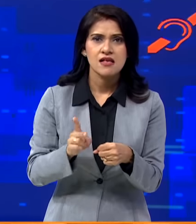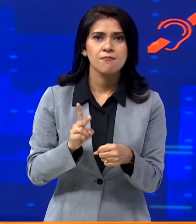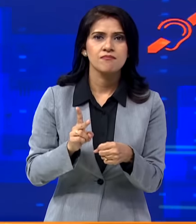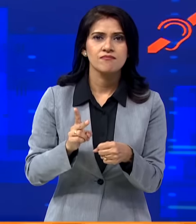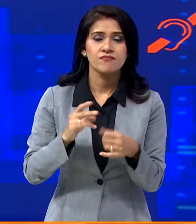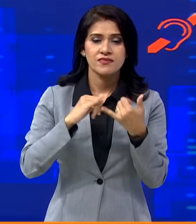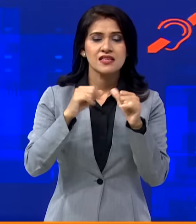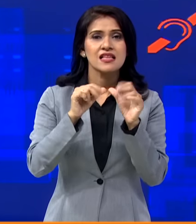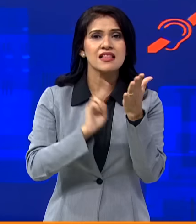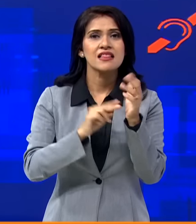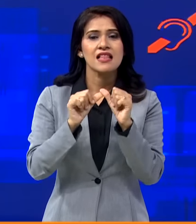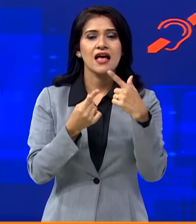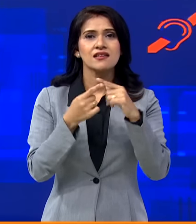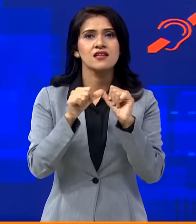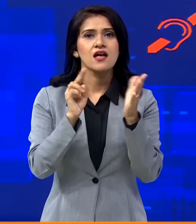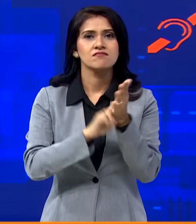जागृत